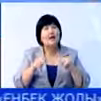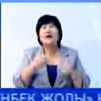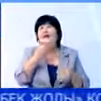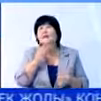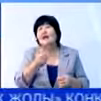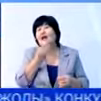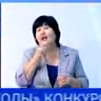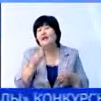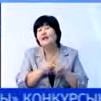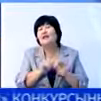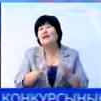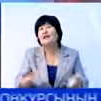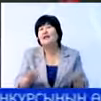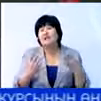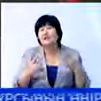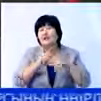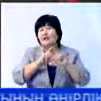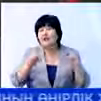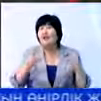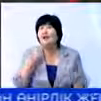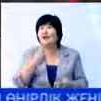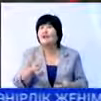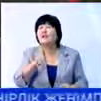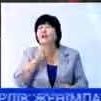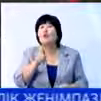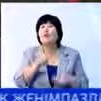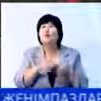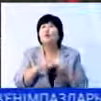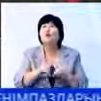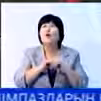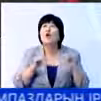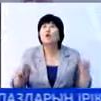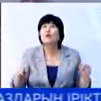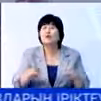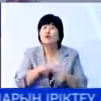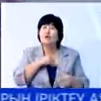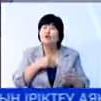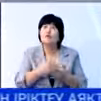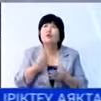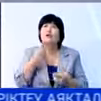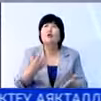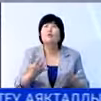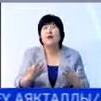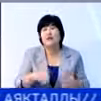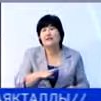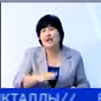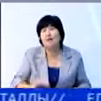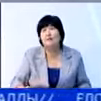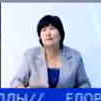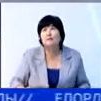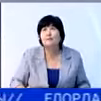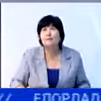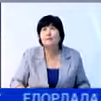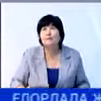Сәулеті сәнді, келбеті келісті әсем ғимараттар көз тартады. Бұл туған жерді түлетудегі еселі жұмыстардың бір парасы. Еламан Жаматов, Шыңғыс